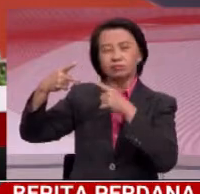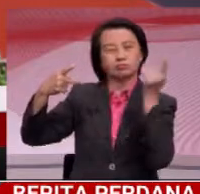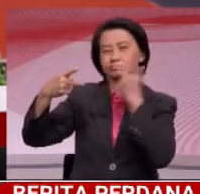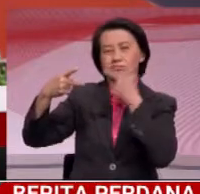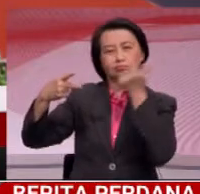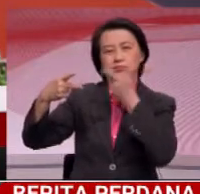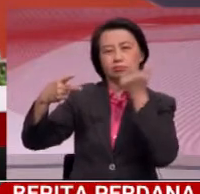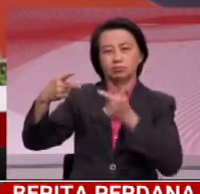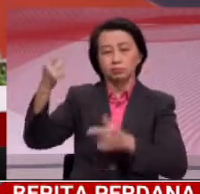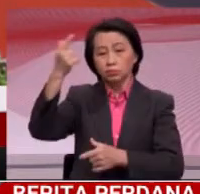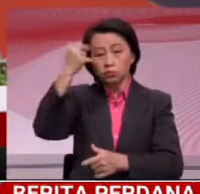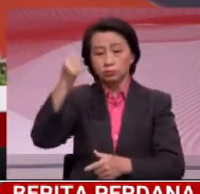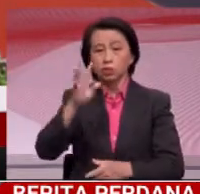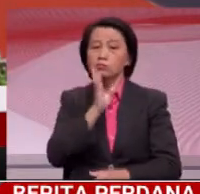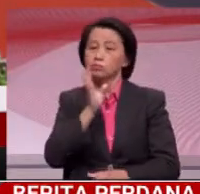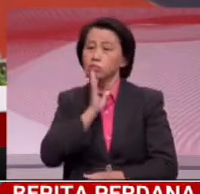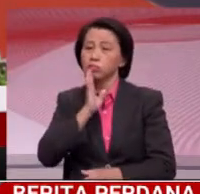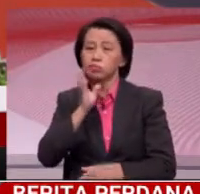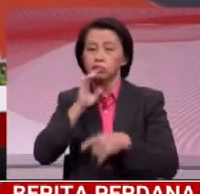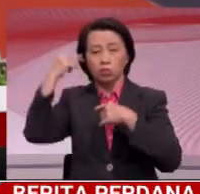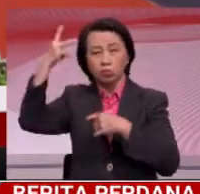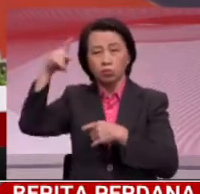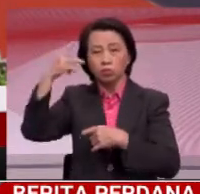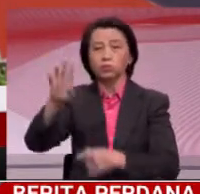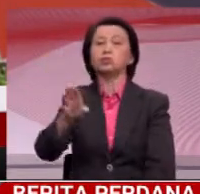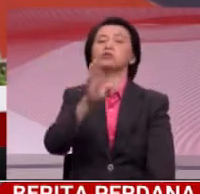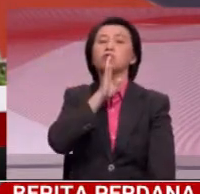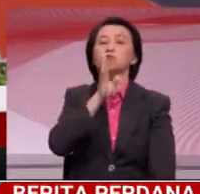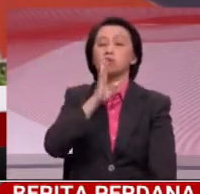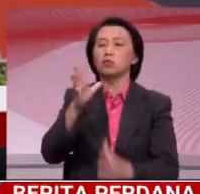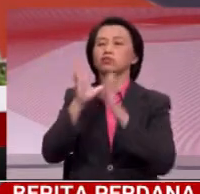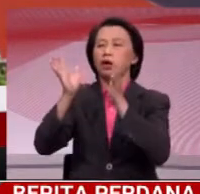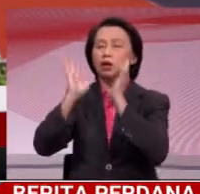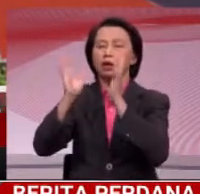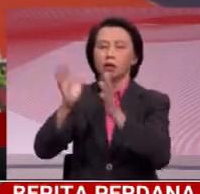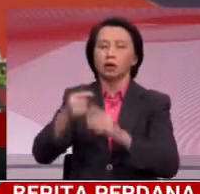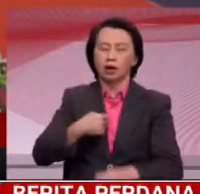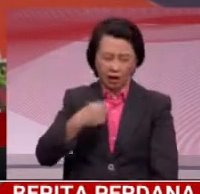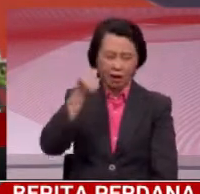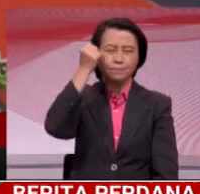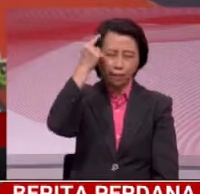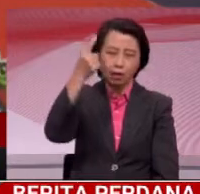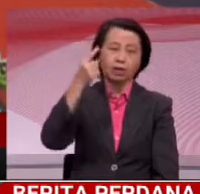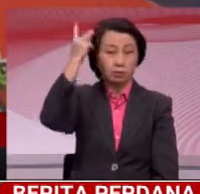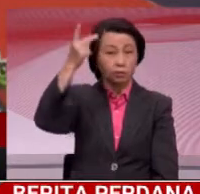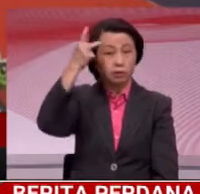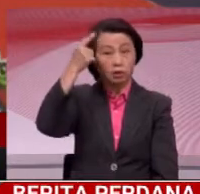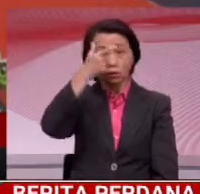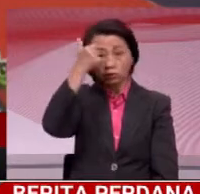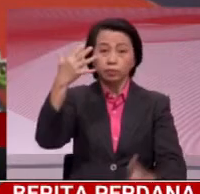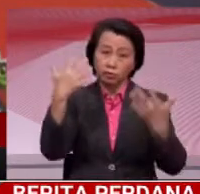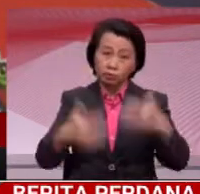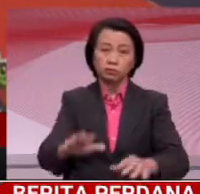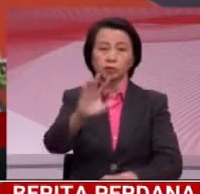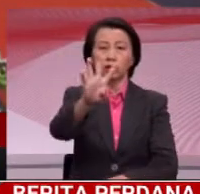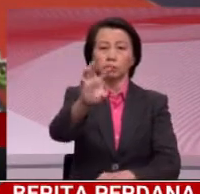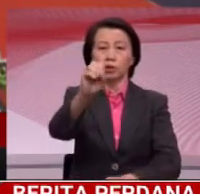Ada orang kata kenapa tak cakap politik? Banyak orang kat luar sana berpolitik. Saya pun faham dia politik dah 40 tahun